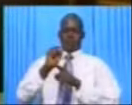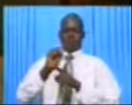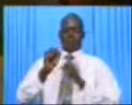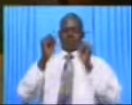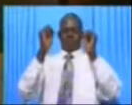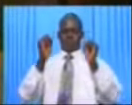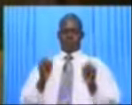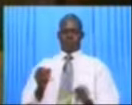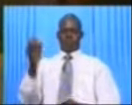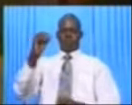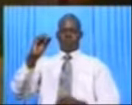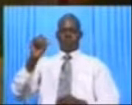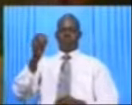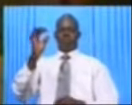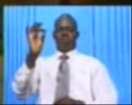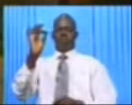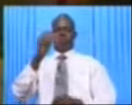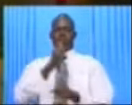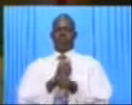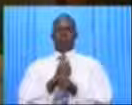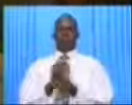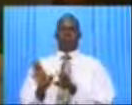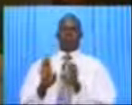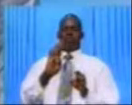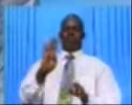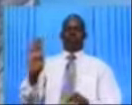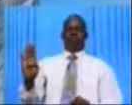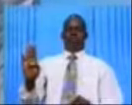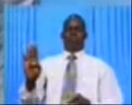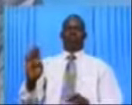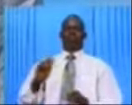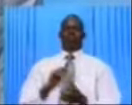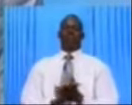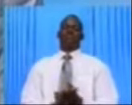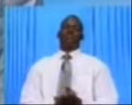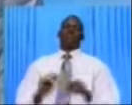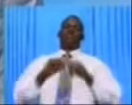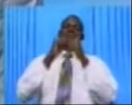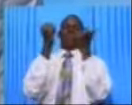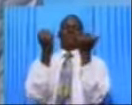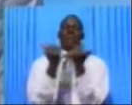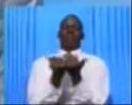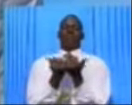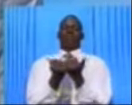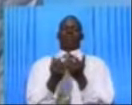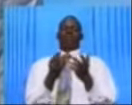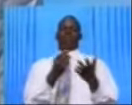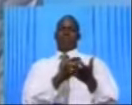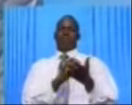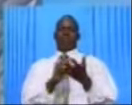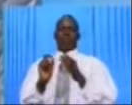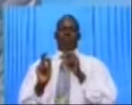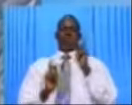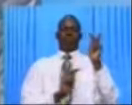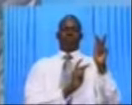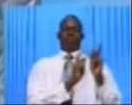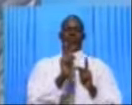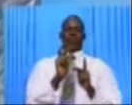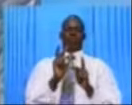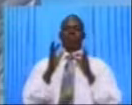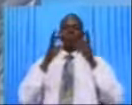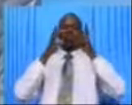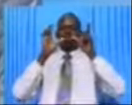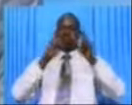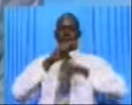0 à 18 ans qui ont été menées dans la ville de Sia. L'Association des éditeurs et publicitaires de journaux en langue